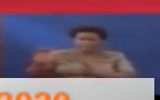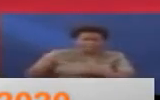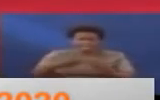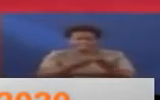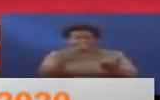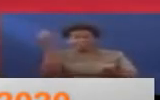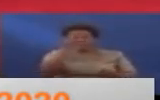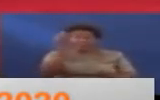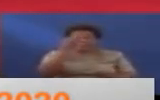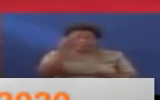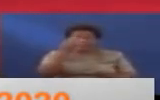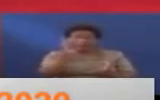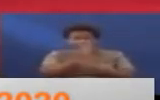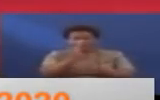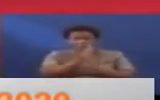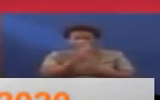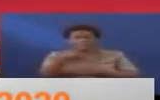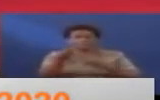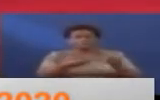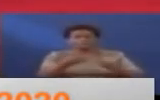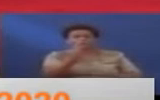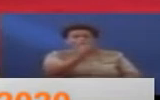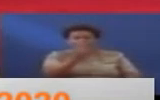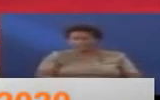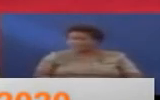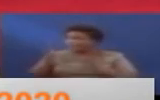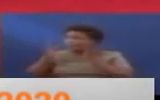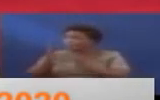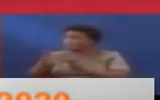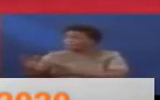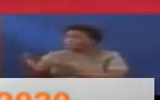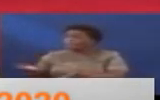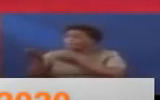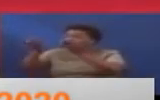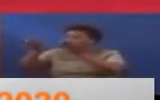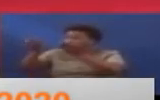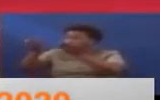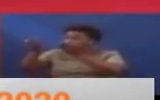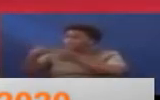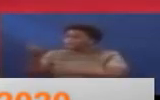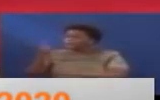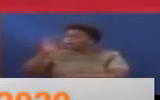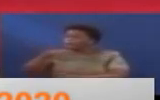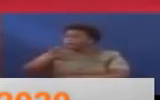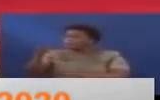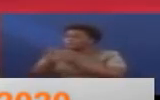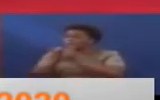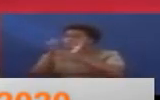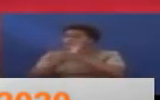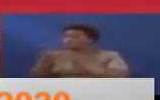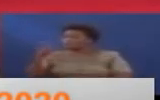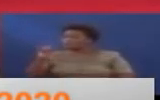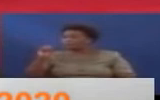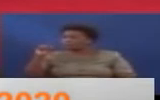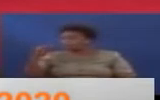uchumi wa taifa kwa mwaka 2018 na mpango wa maendeleo wa taifa wa mwaka 2019-20, ambapo nilieleza kwa